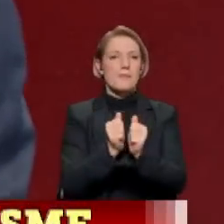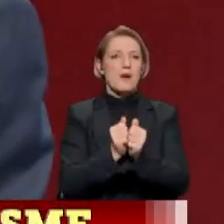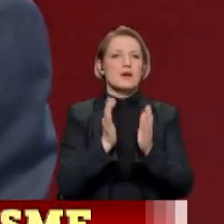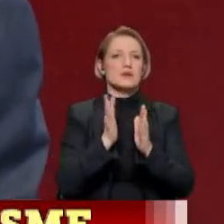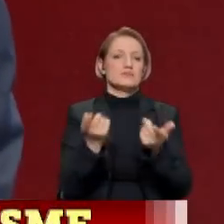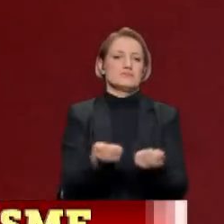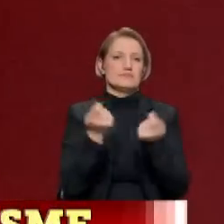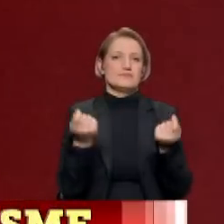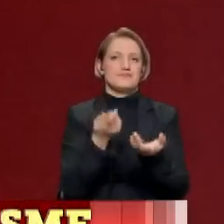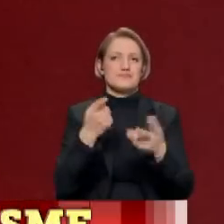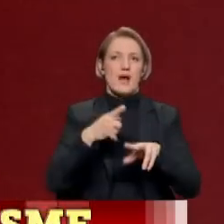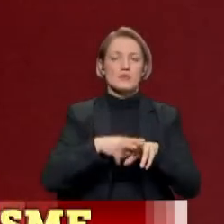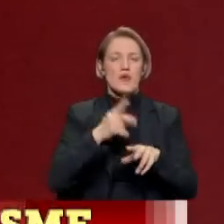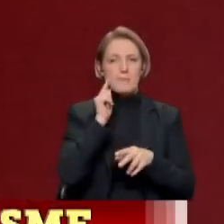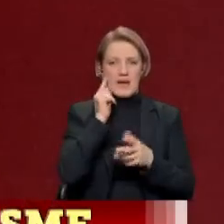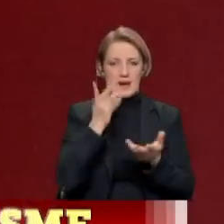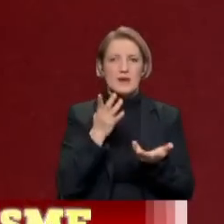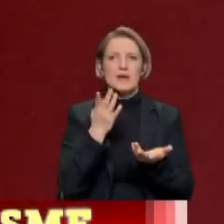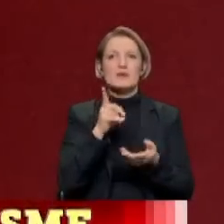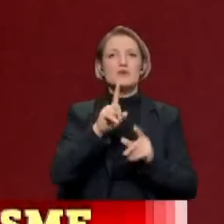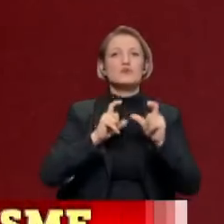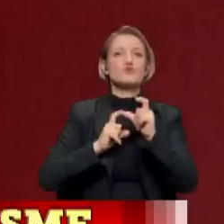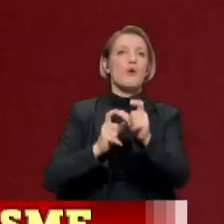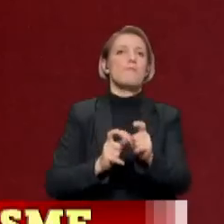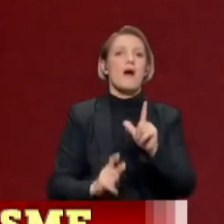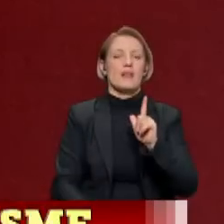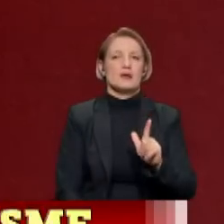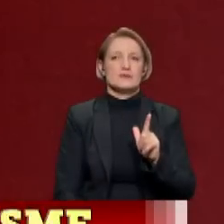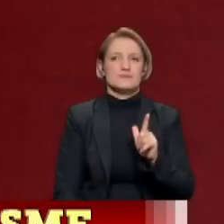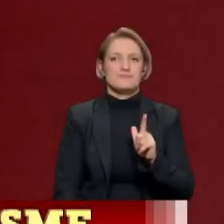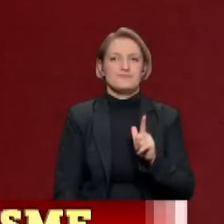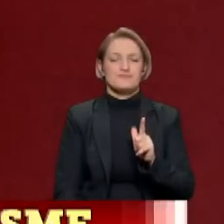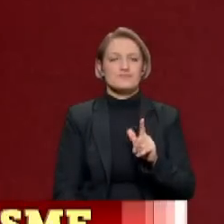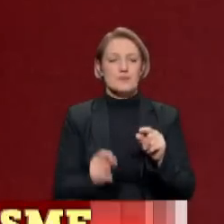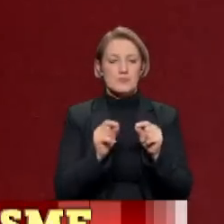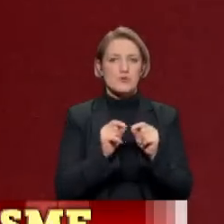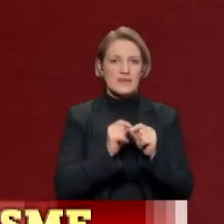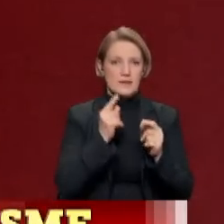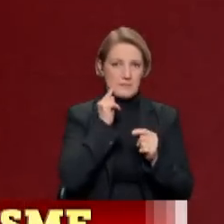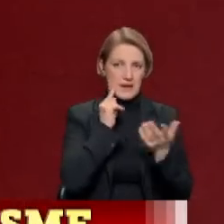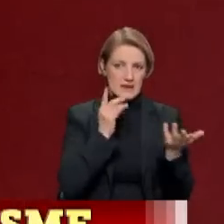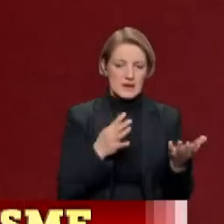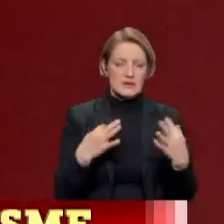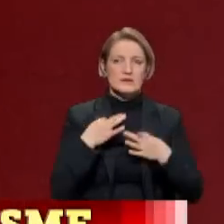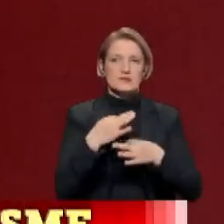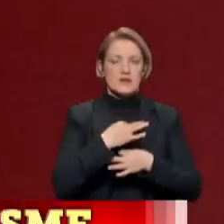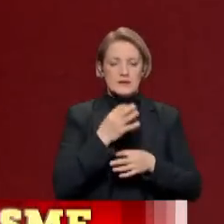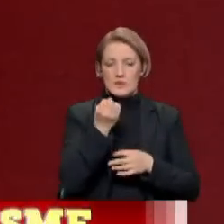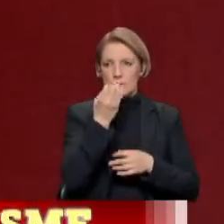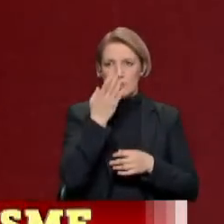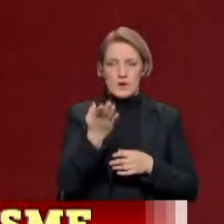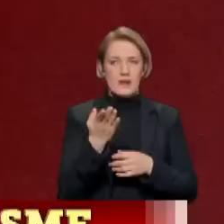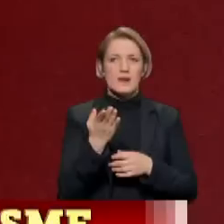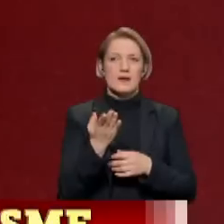Bunları Abdullah Bey'e, Bülent Bey'e, Abdüllatif Bey'e bir sormak lazım. Bülent Bey ve Sayın Gül hala, hani